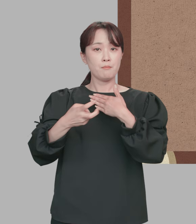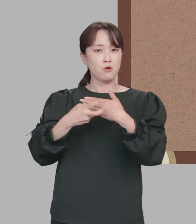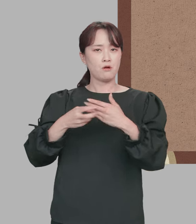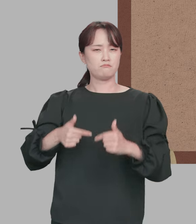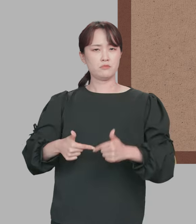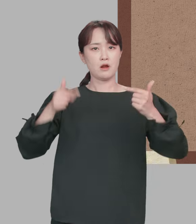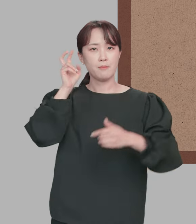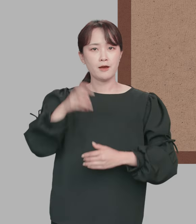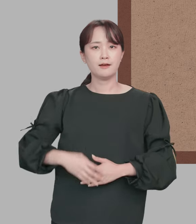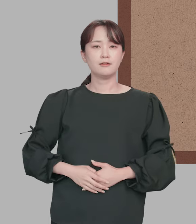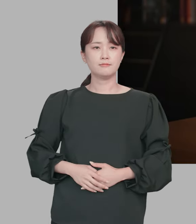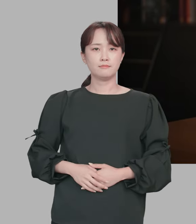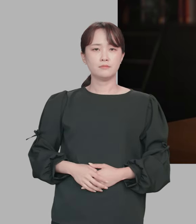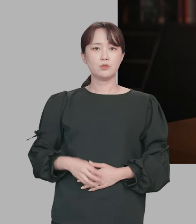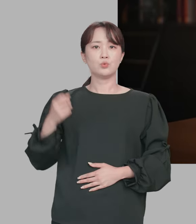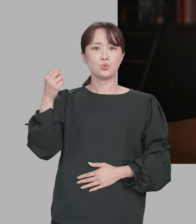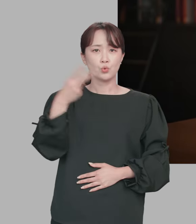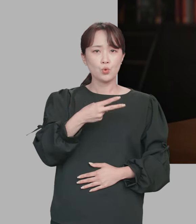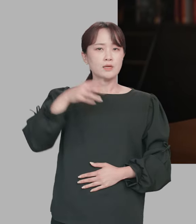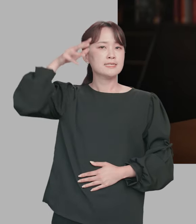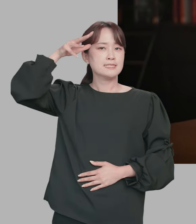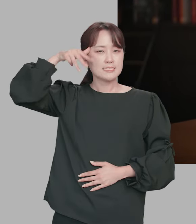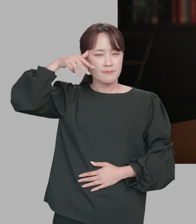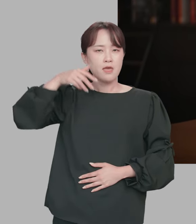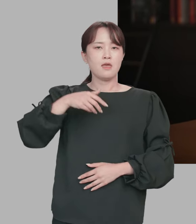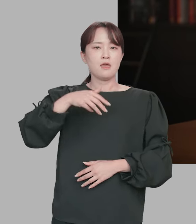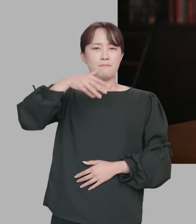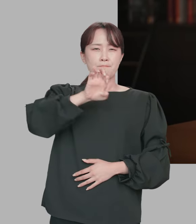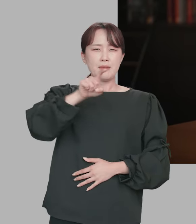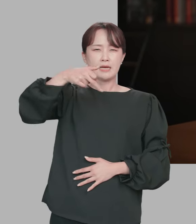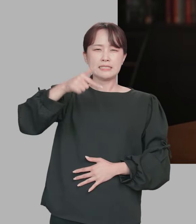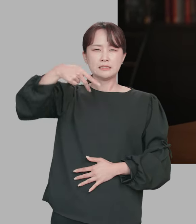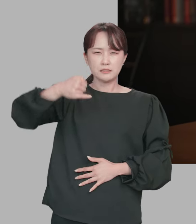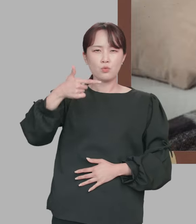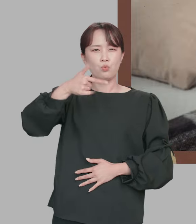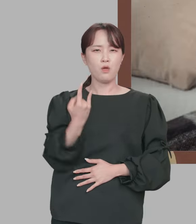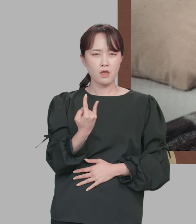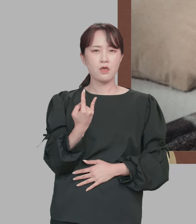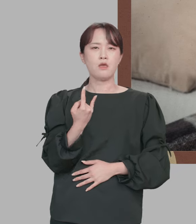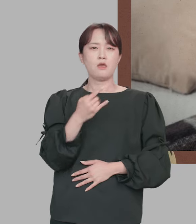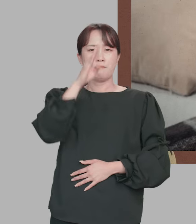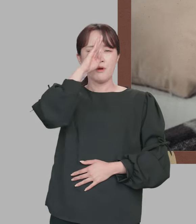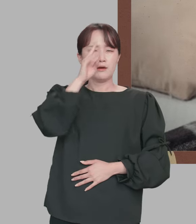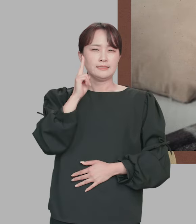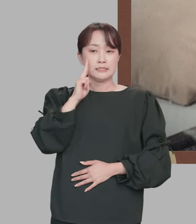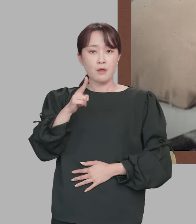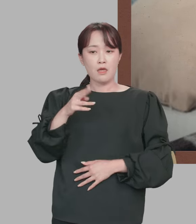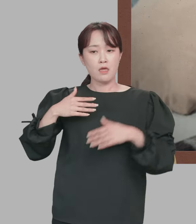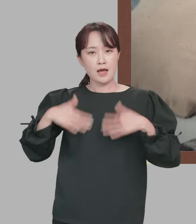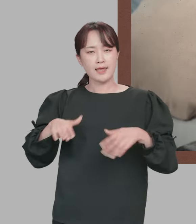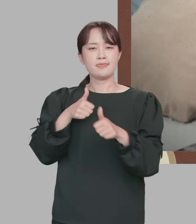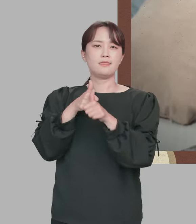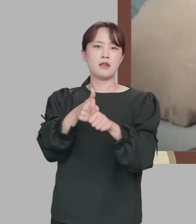또한 증가할 것입니다. 더불어 치매, 파킨슨 병 등의 뇌신경 질환은 중증도에 따라 병원을